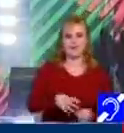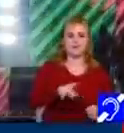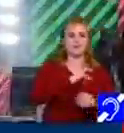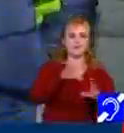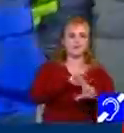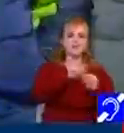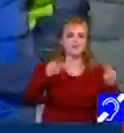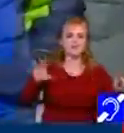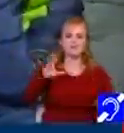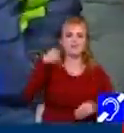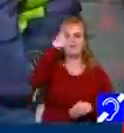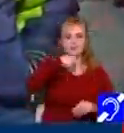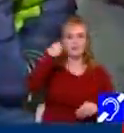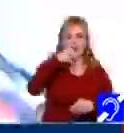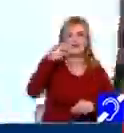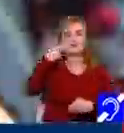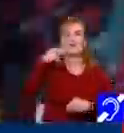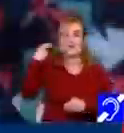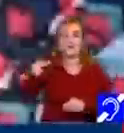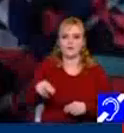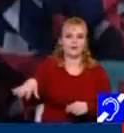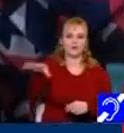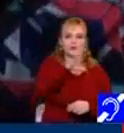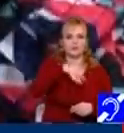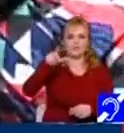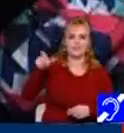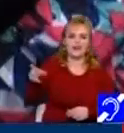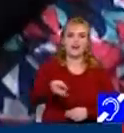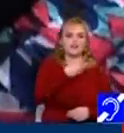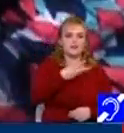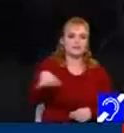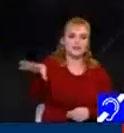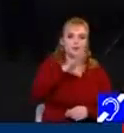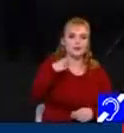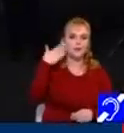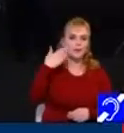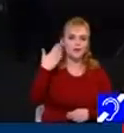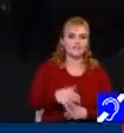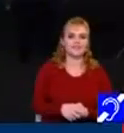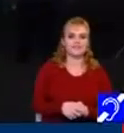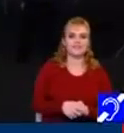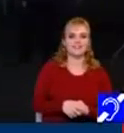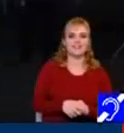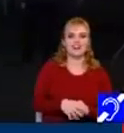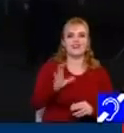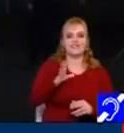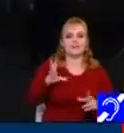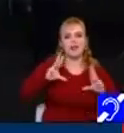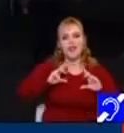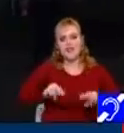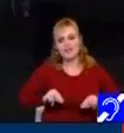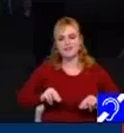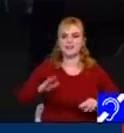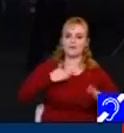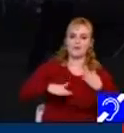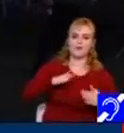Și un an cât mai bun să fie pentru toată lumea. Le doresc tuturor românilor să își găsească liniștea, bucuria